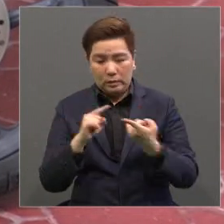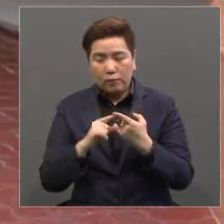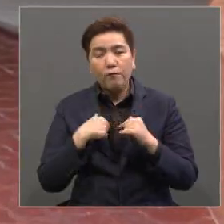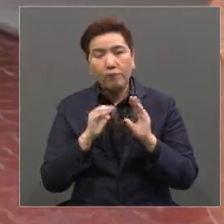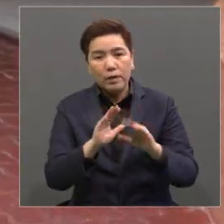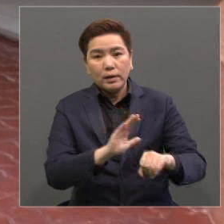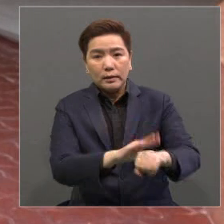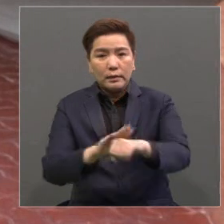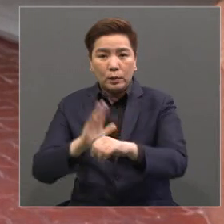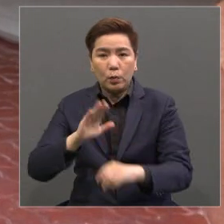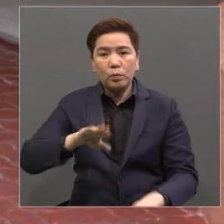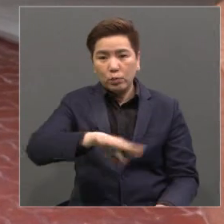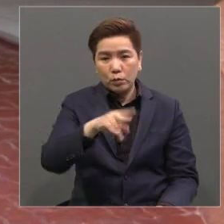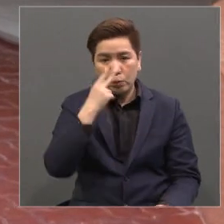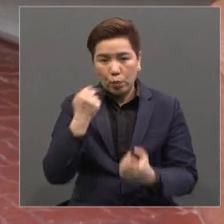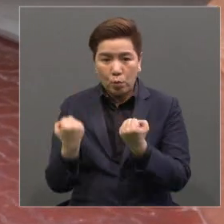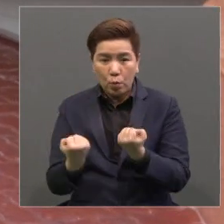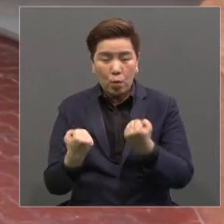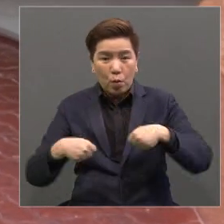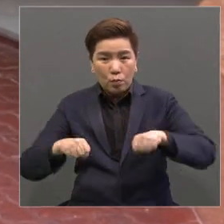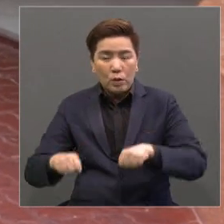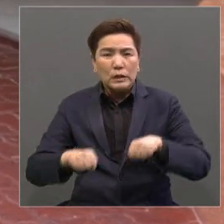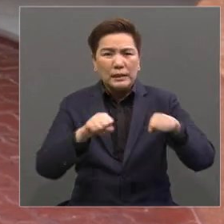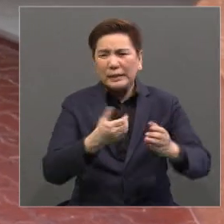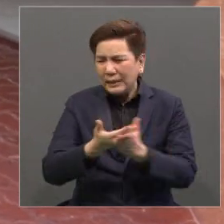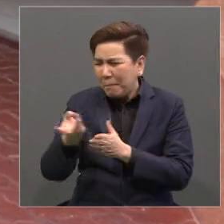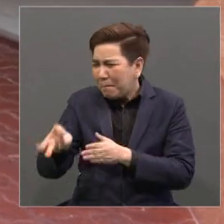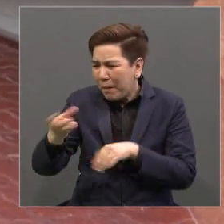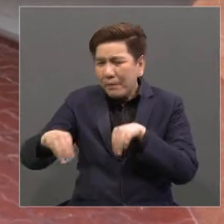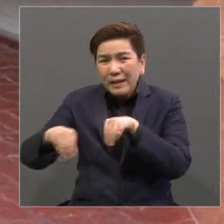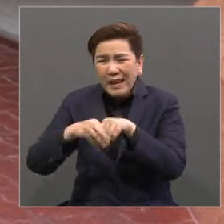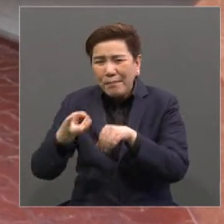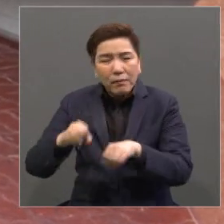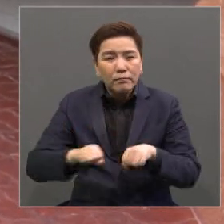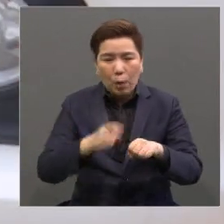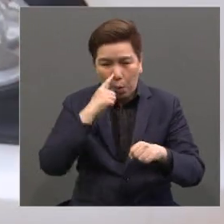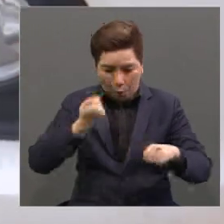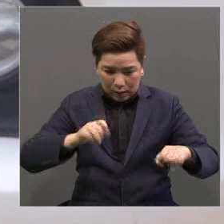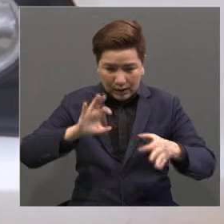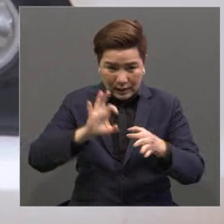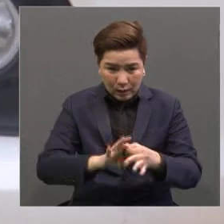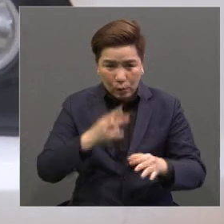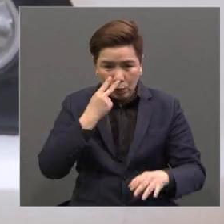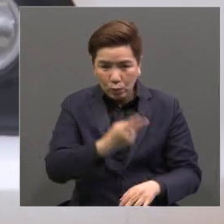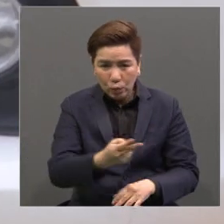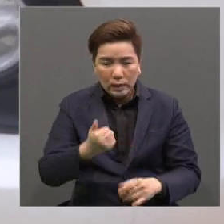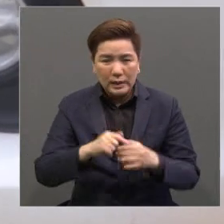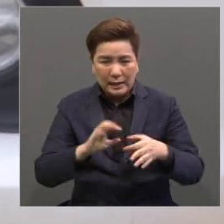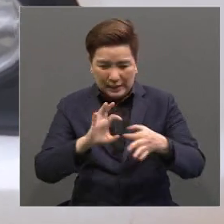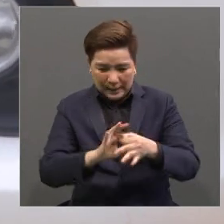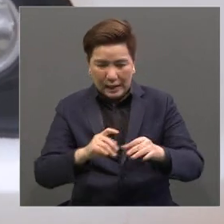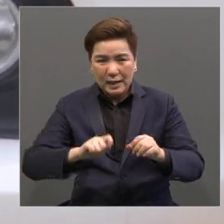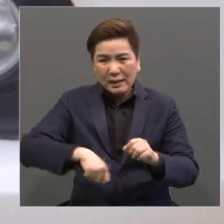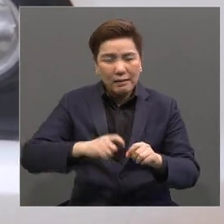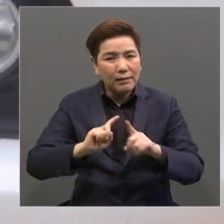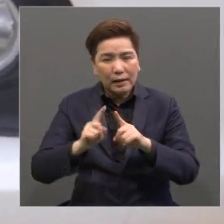ก็เลยฝากมาแจ้งเตือนเอาไว้นะคะจอดรถแม้ว่าจะบอกว่าไปซื้อของแป๊บเดียวก็เถอะนะล็อครถเอากุญแจไปล็อคคอใช้